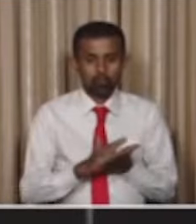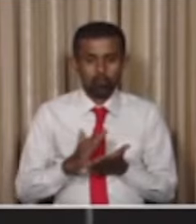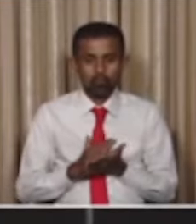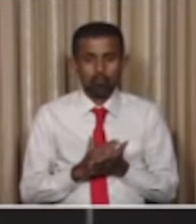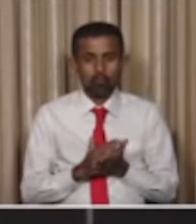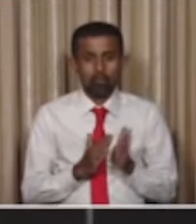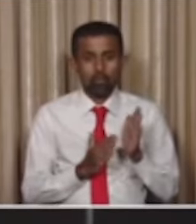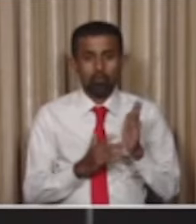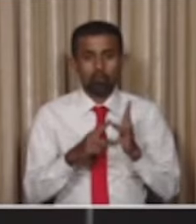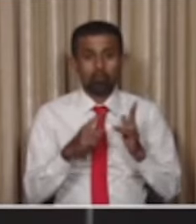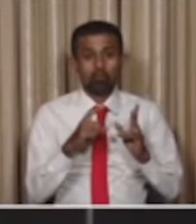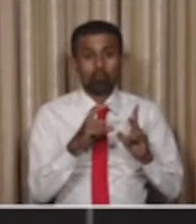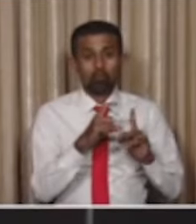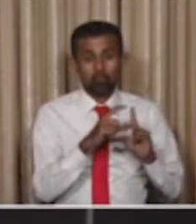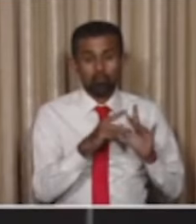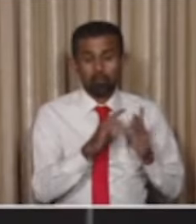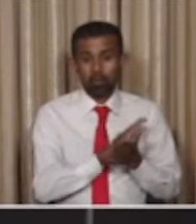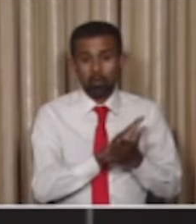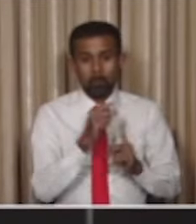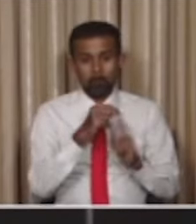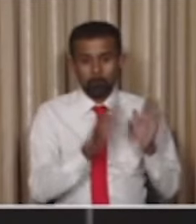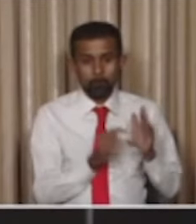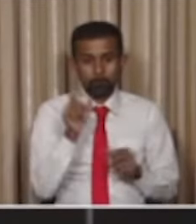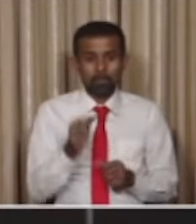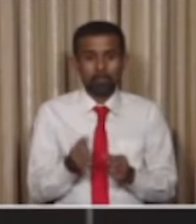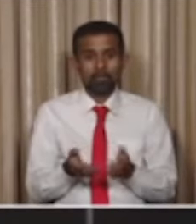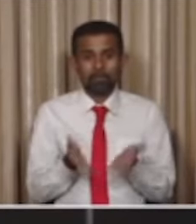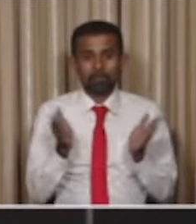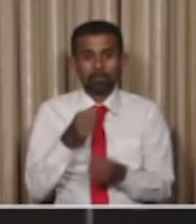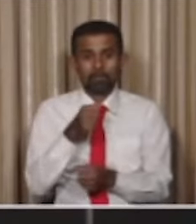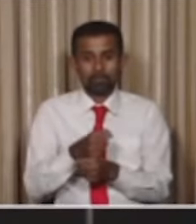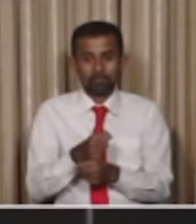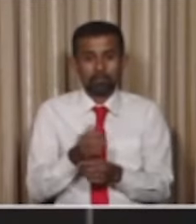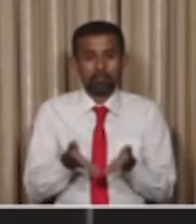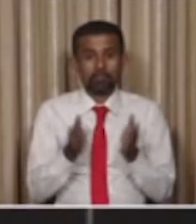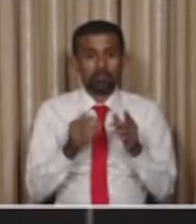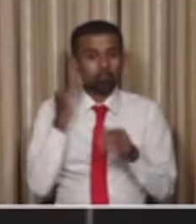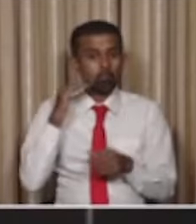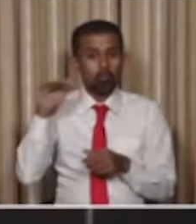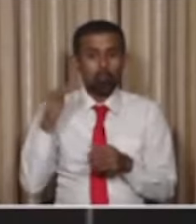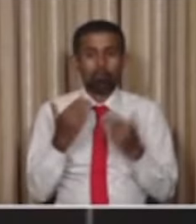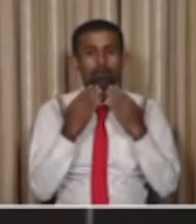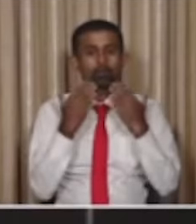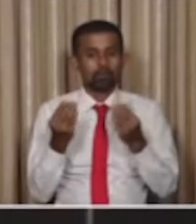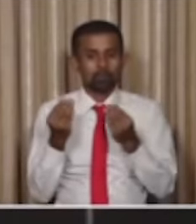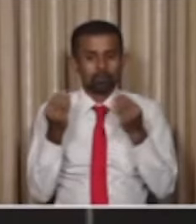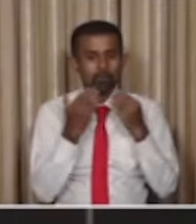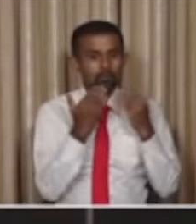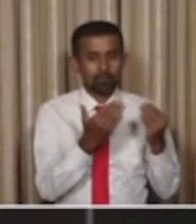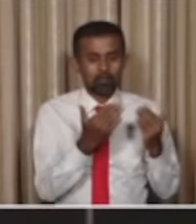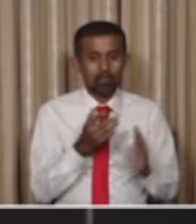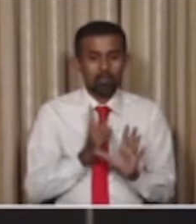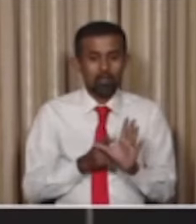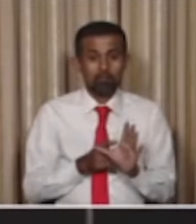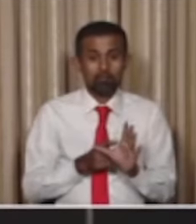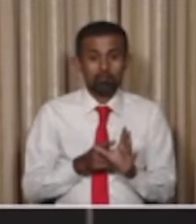මෝඩි අගමැතිතුමා ඒ වගේම ඉන්දියන් රජය ඒ වගේම ඉන්දියන් ජනතාවට අපි ස්තුතිවන්ත වෙන්න ඕනේ. හැම වෙලාවෙම